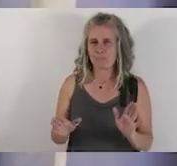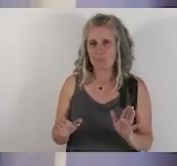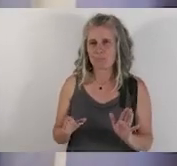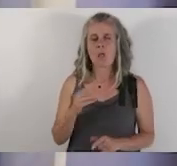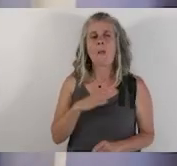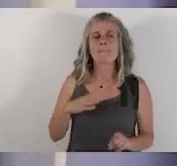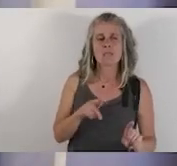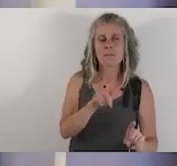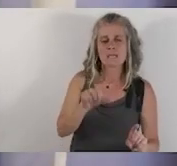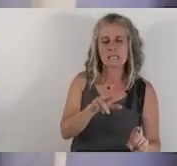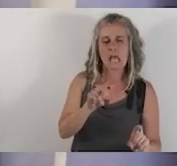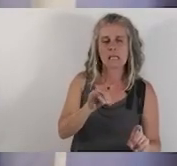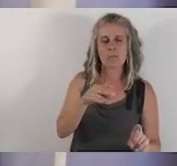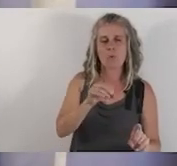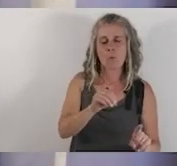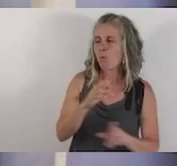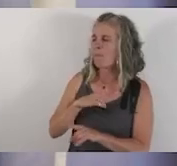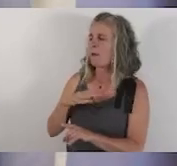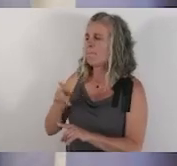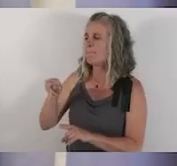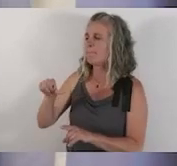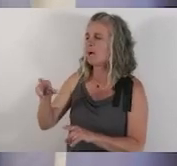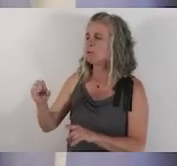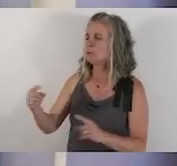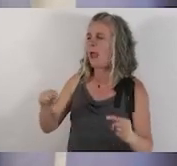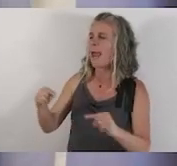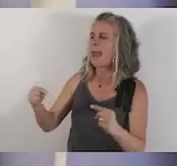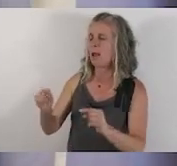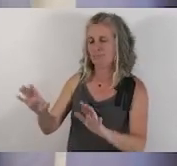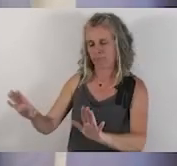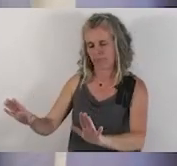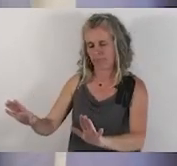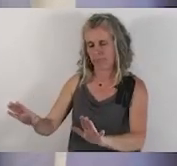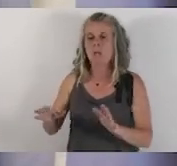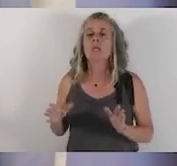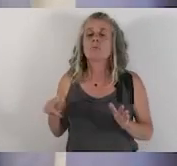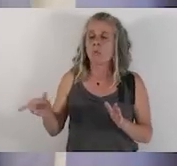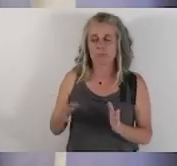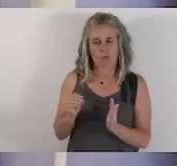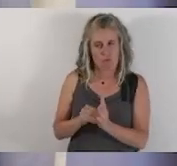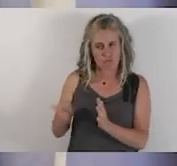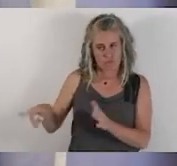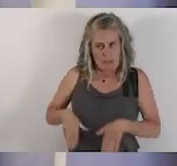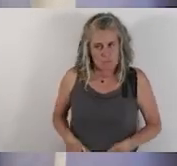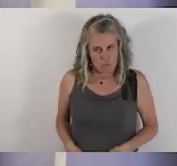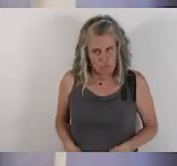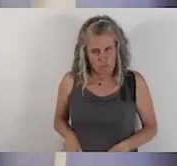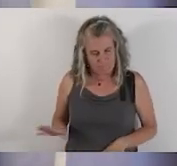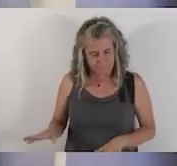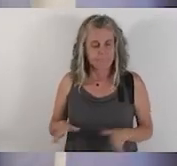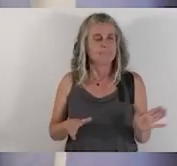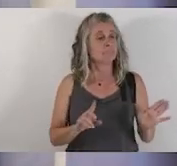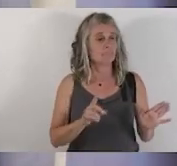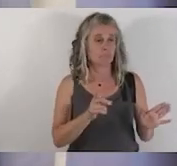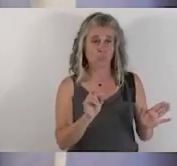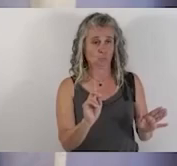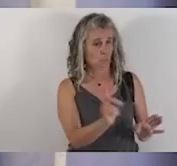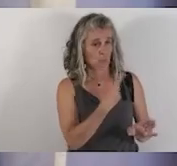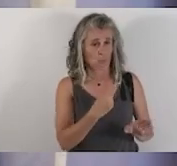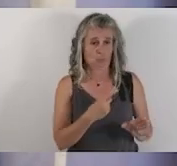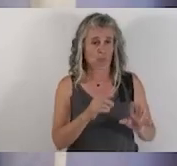Garino, on reprend le fil. Du coup, on note l'abstention de Madame Parodi et l'avis favorable du